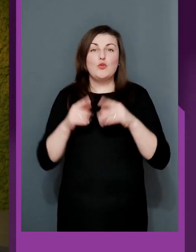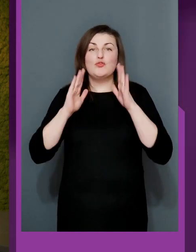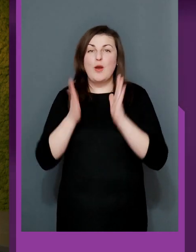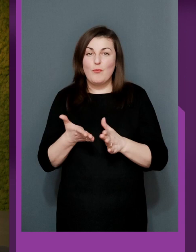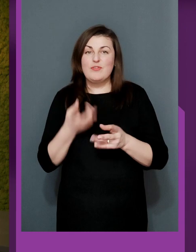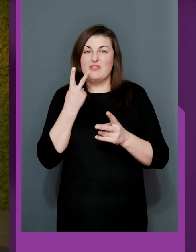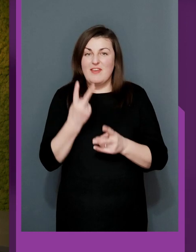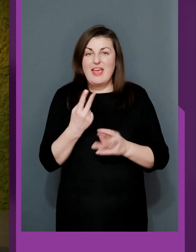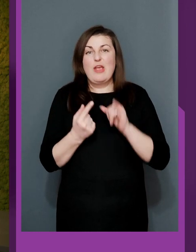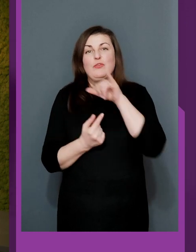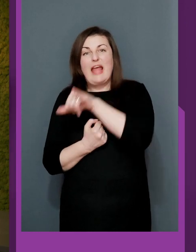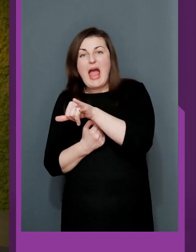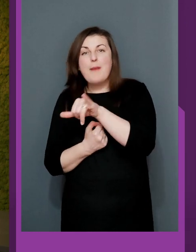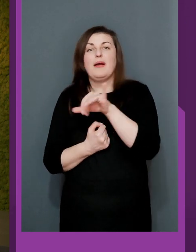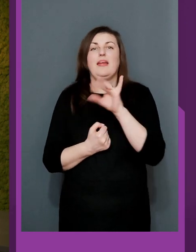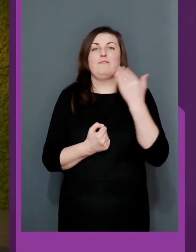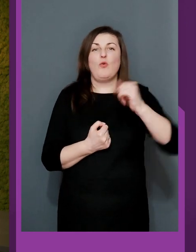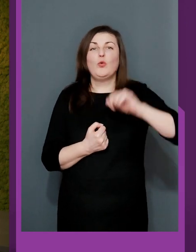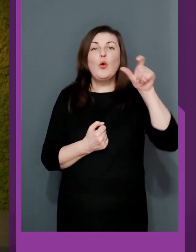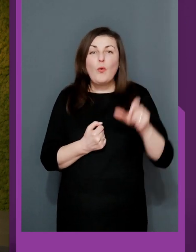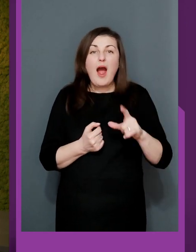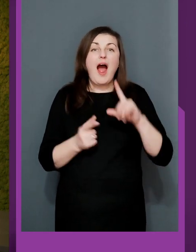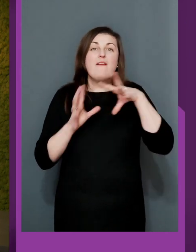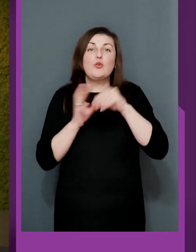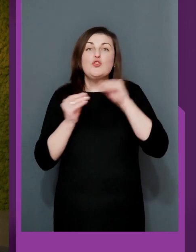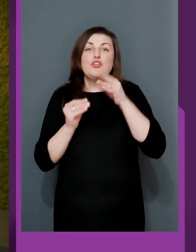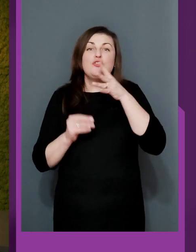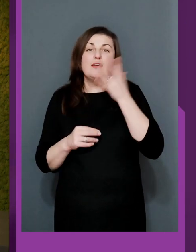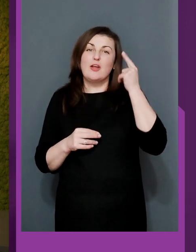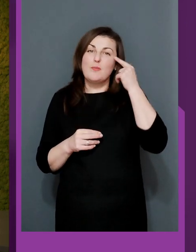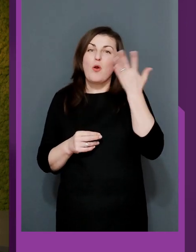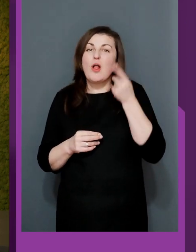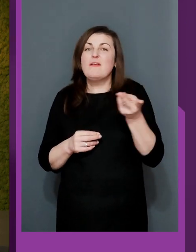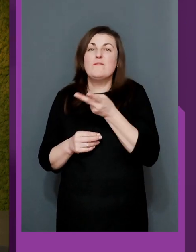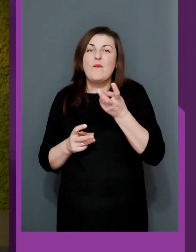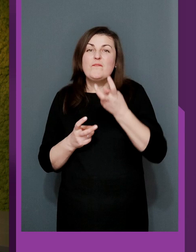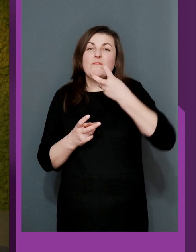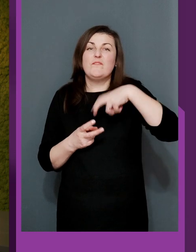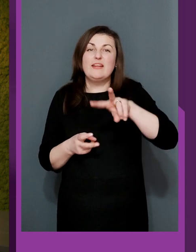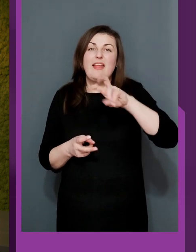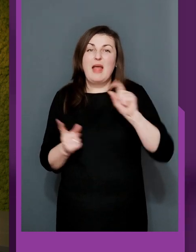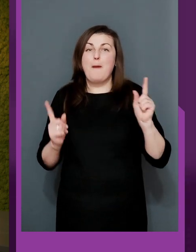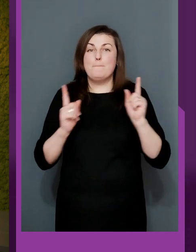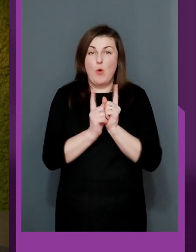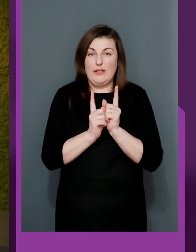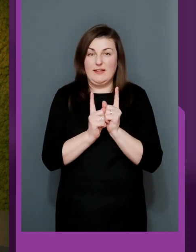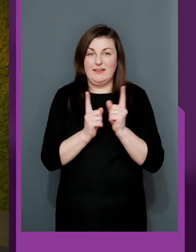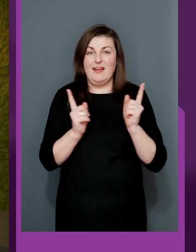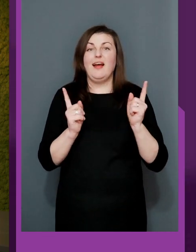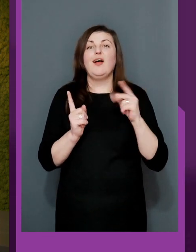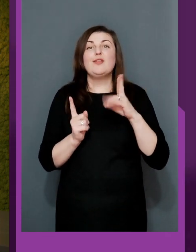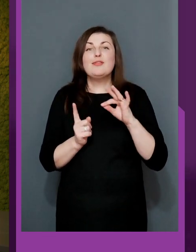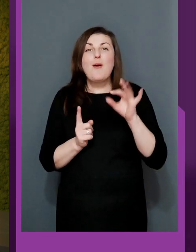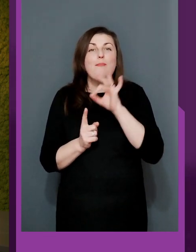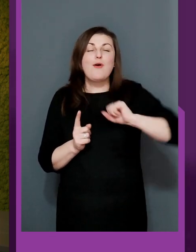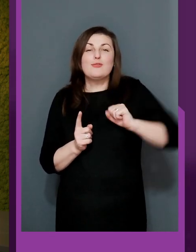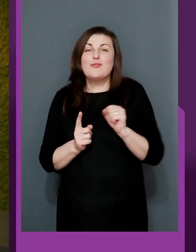буде дві навіть медалі і в тебе і в твого друга але в той же час я думаю коли ви вже вийдете на поєдинок один проти одного